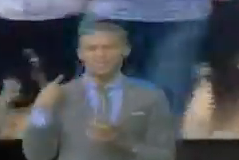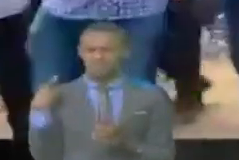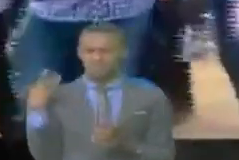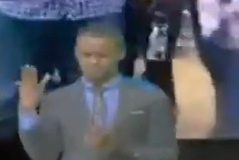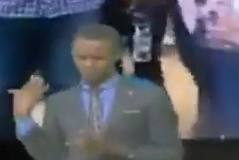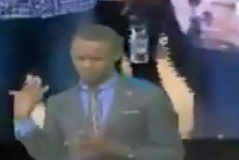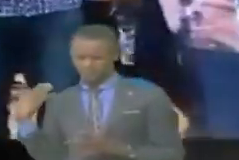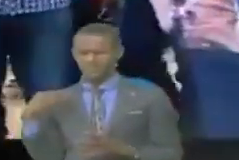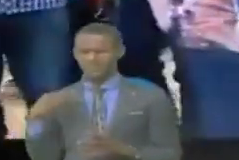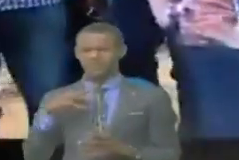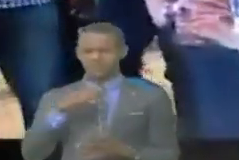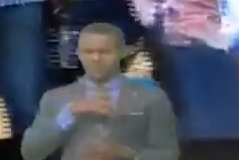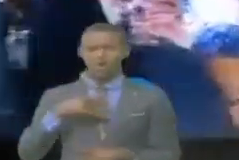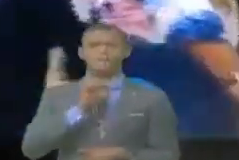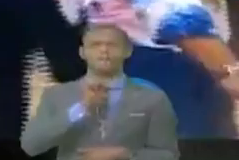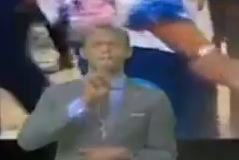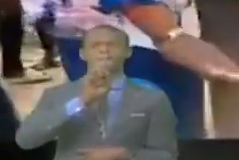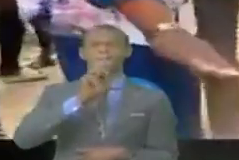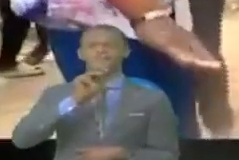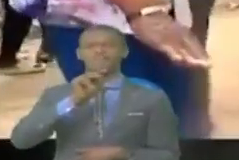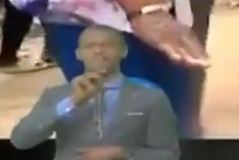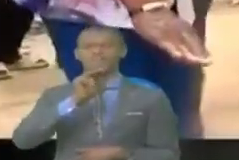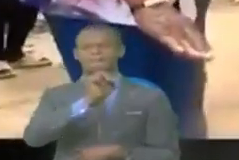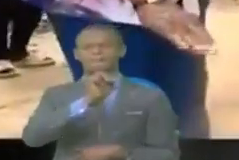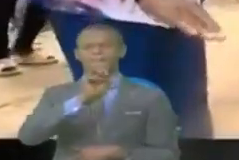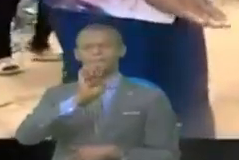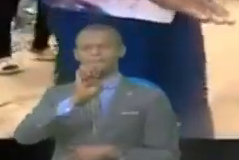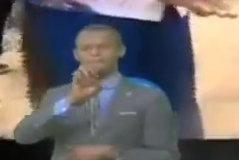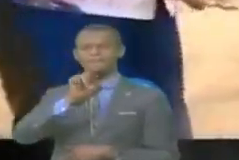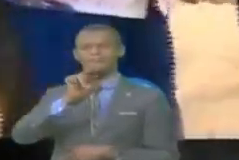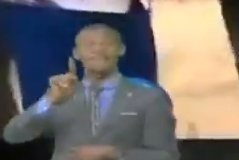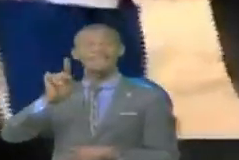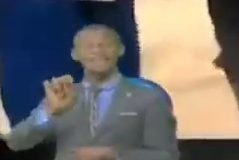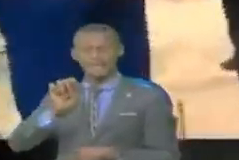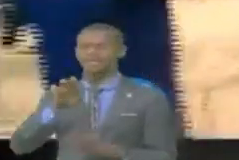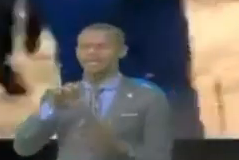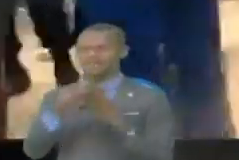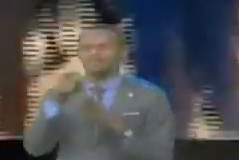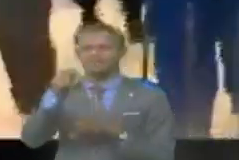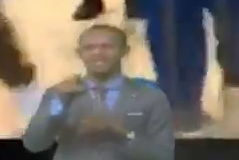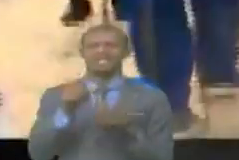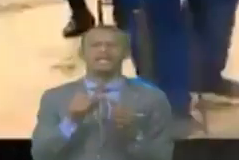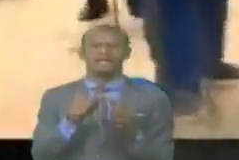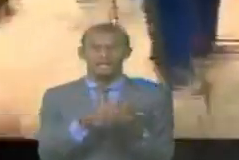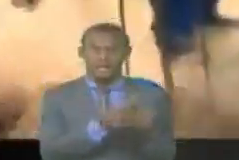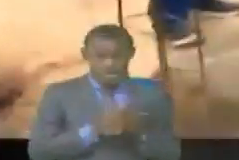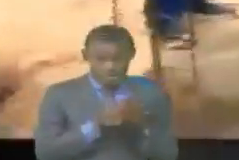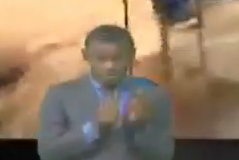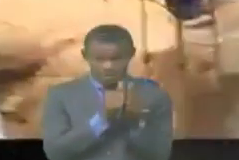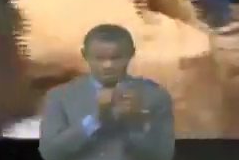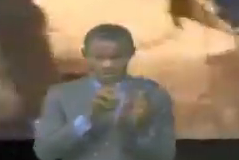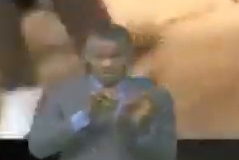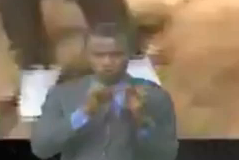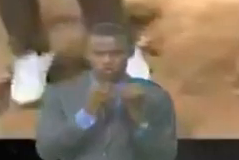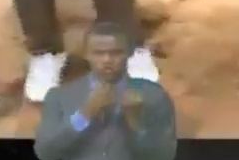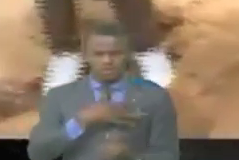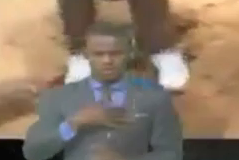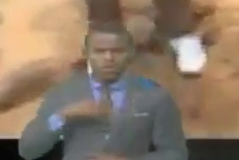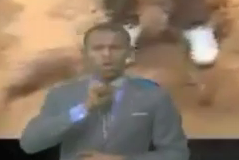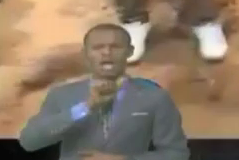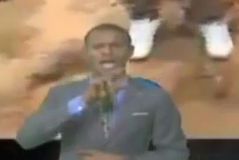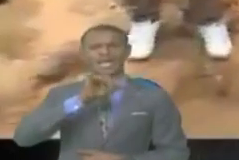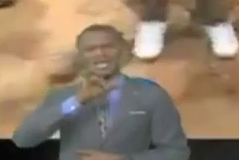pour s'enquérir l'évolution des travaux. Il s'est fait accompagner du directeur général de la société Airis Africa et Ben